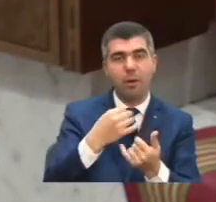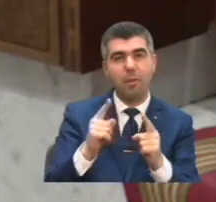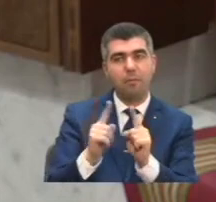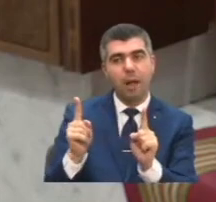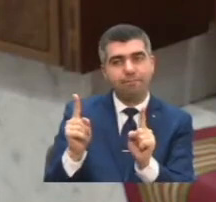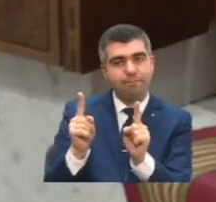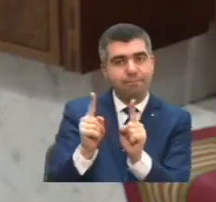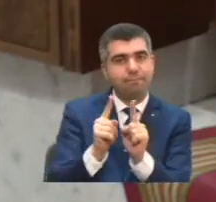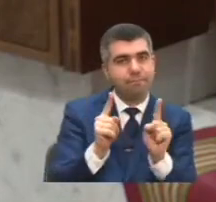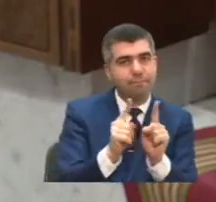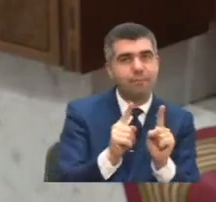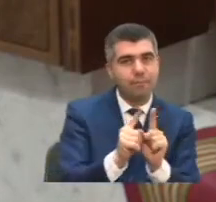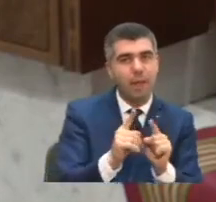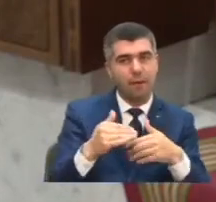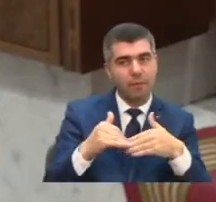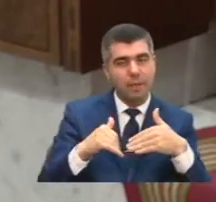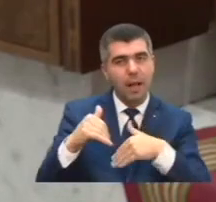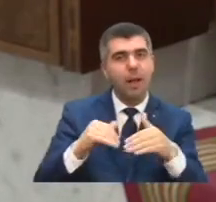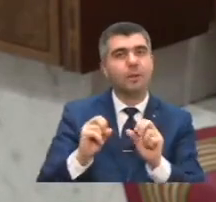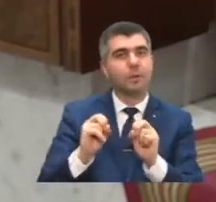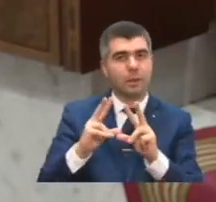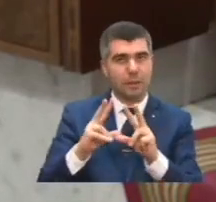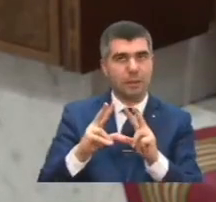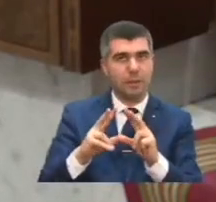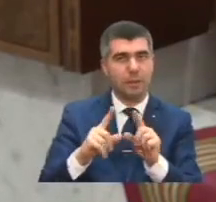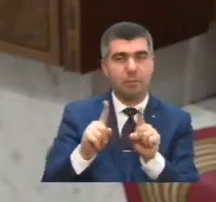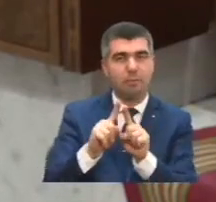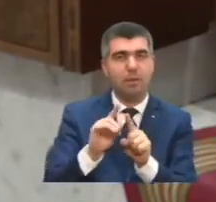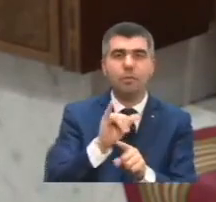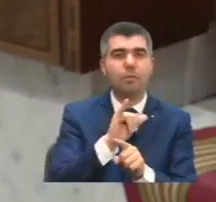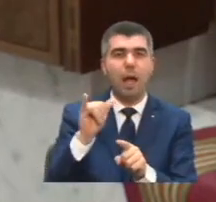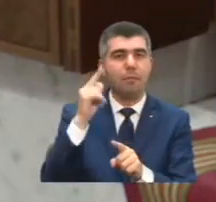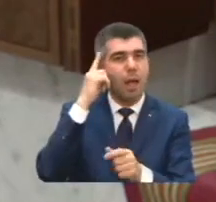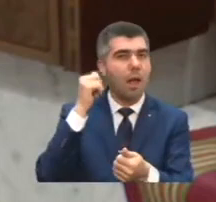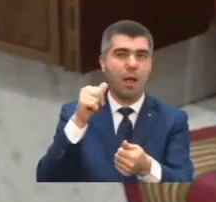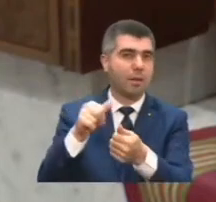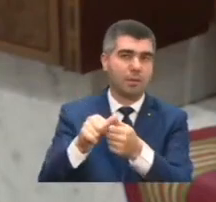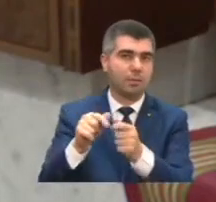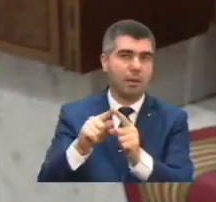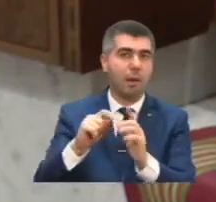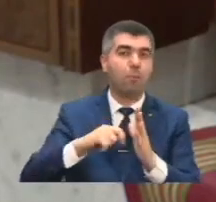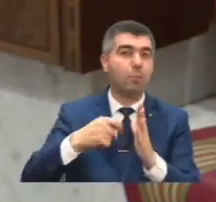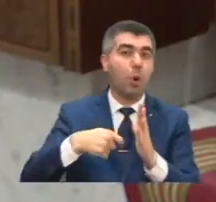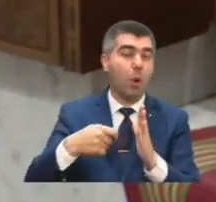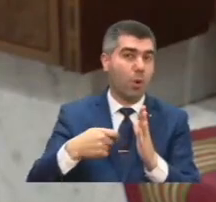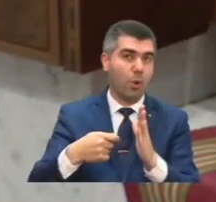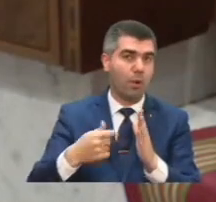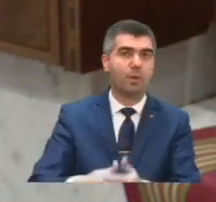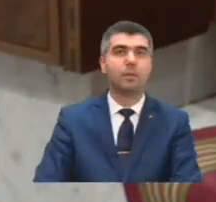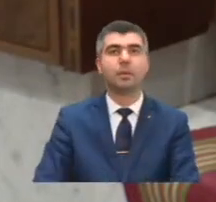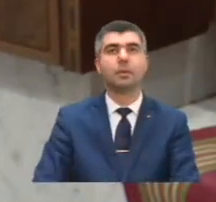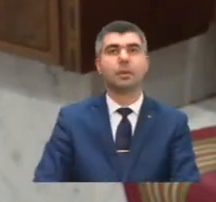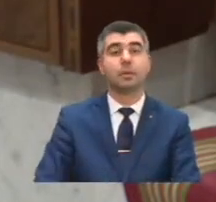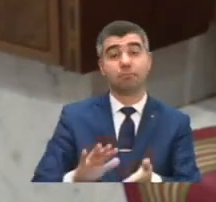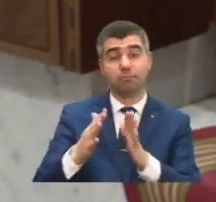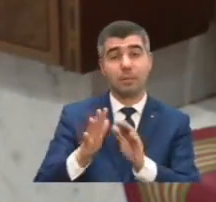الفوارق، راه يبدو لي نحن لا نستحضر اهميه هذا المشروع. راه الاخوان راه